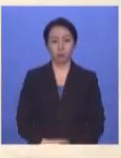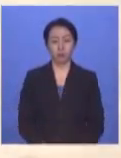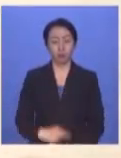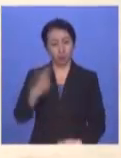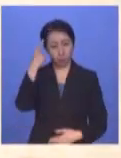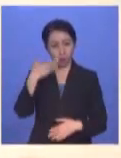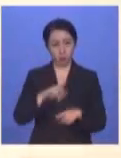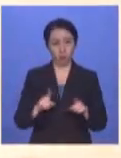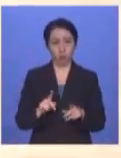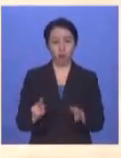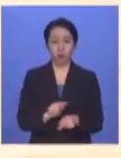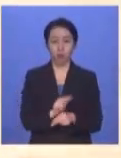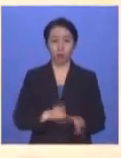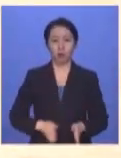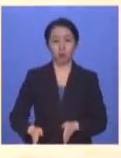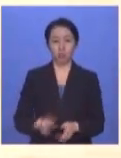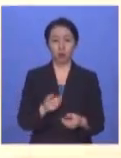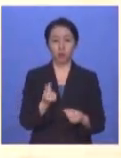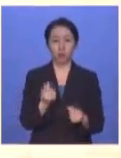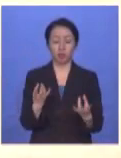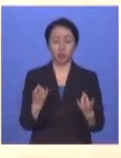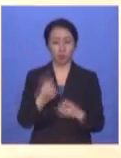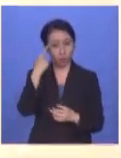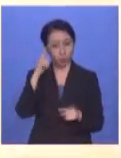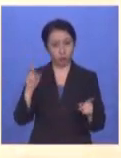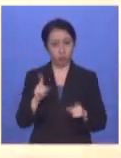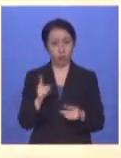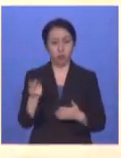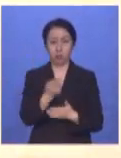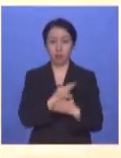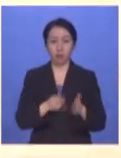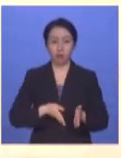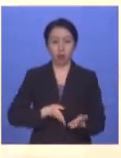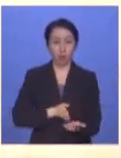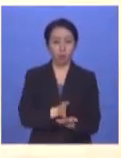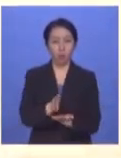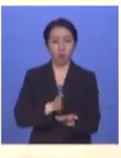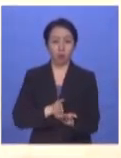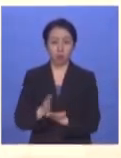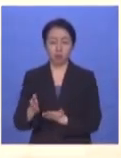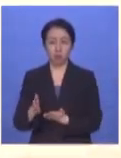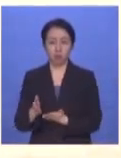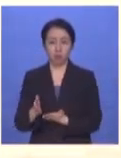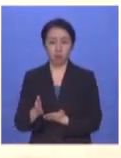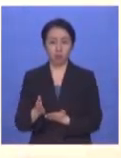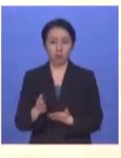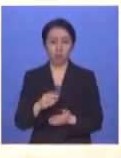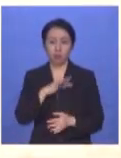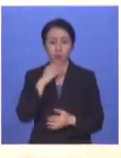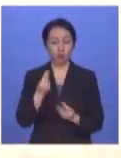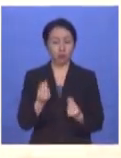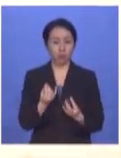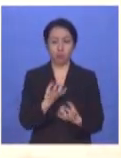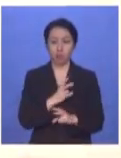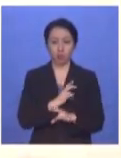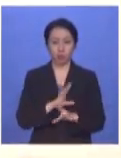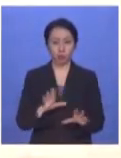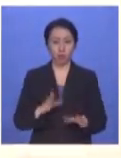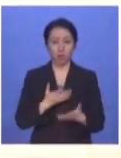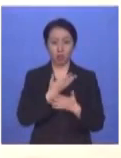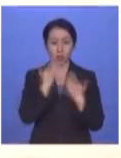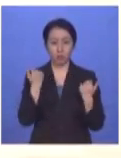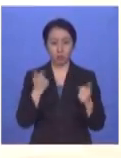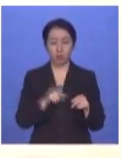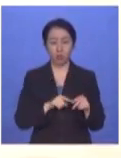Я понимаю, что на ремонт дорог нужно выделять средства. Но я думаю, что нарисовать полосы посередине и по краю дороги не потребует много денежных средств.